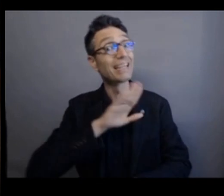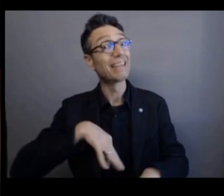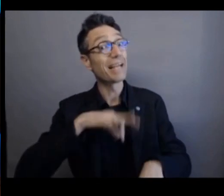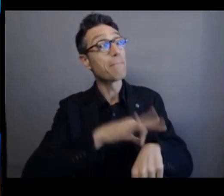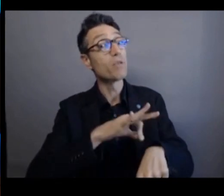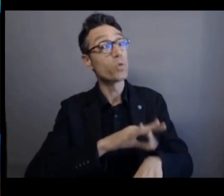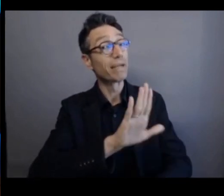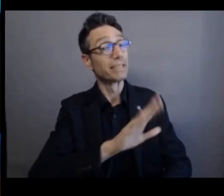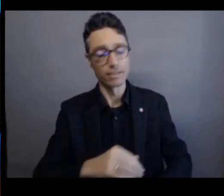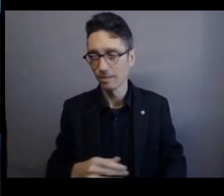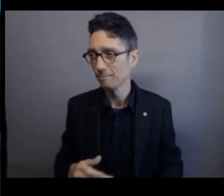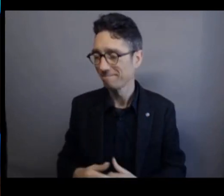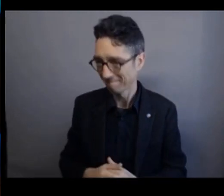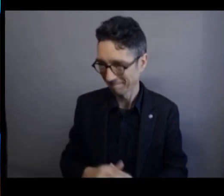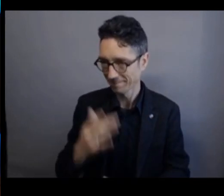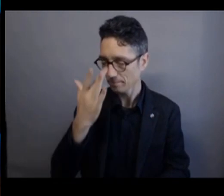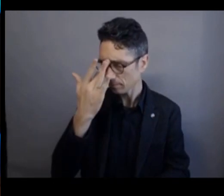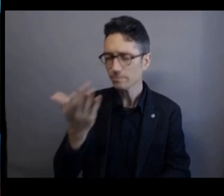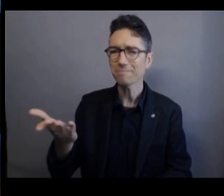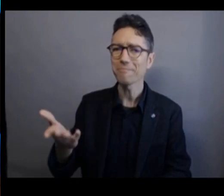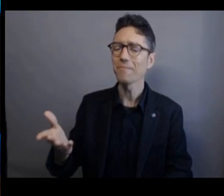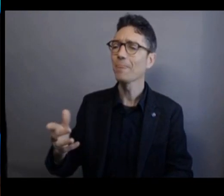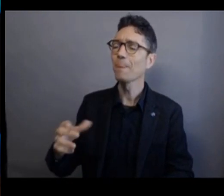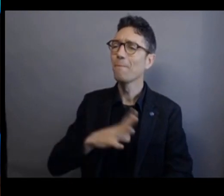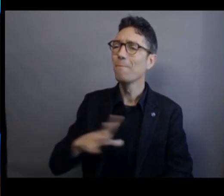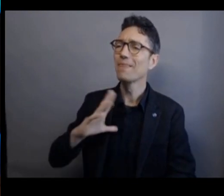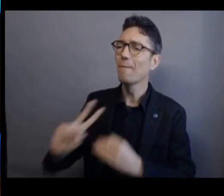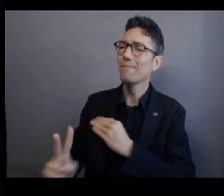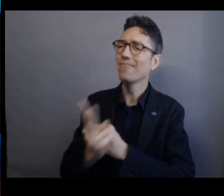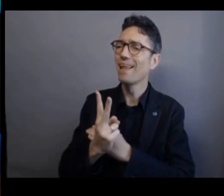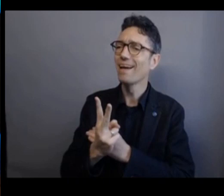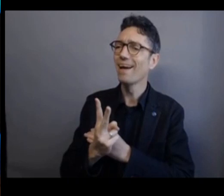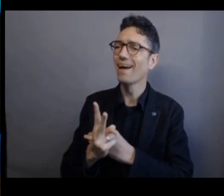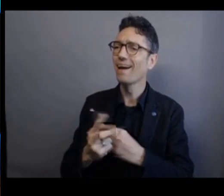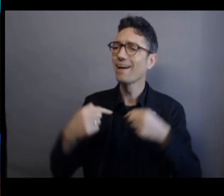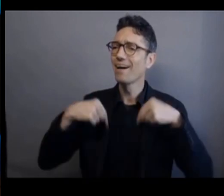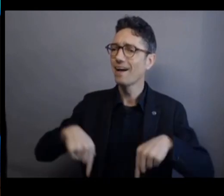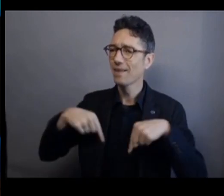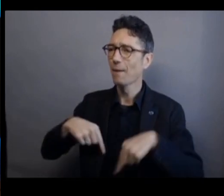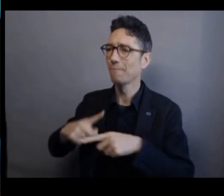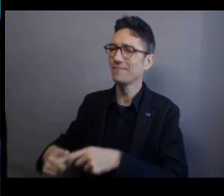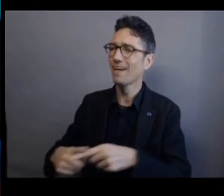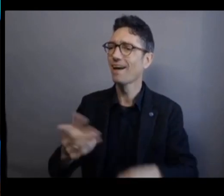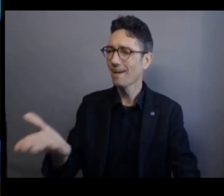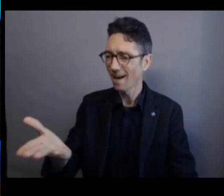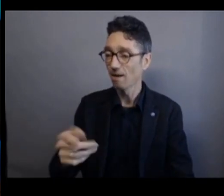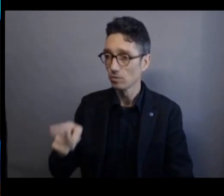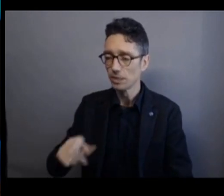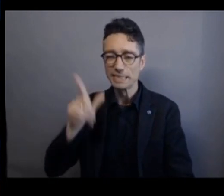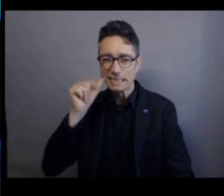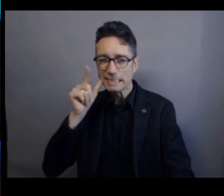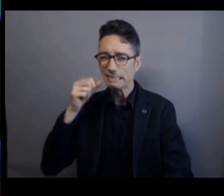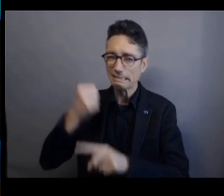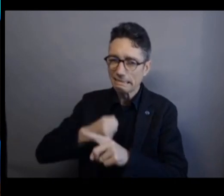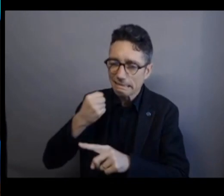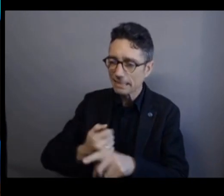vous ne ménagez pas votre peine pour populariser, mobiliser autour des fonds territoriaux d'accessibilité. Je rappelle que l'État a mis sur la table près